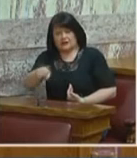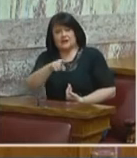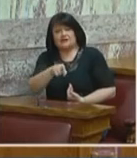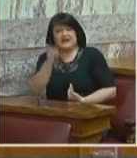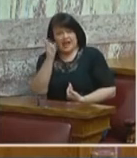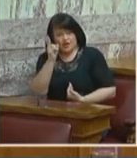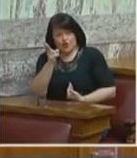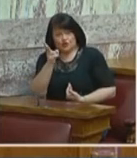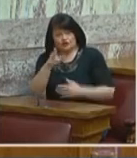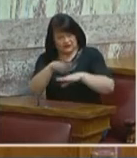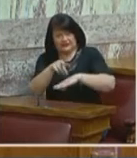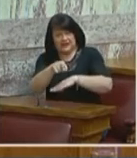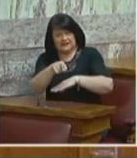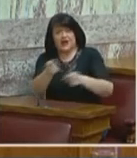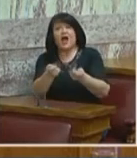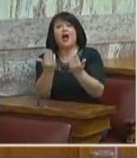κάτι που δεν διαπράξατε.